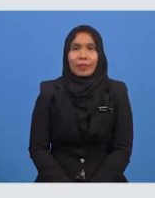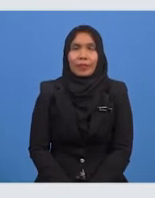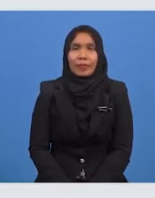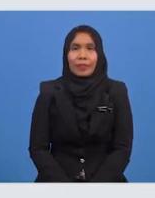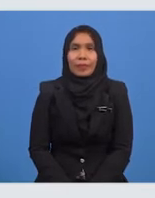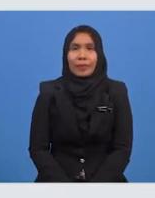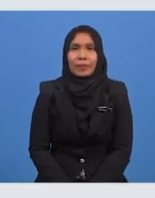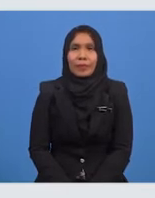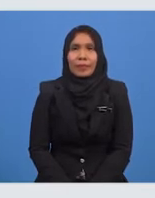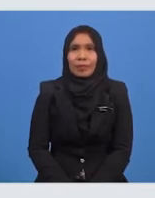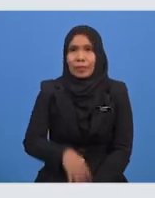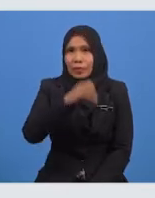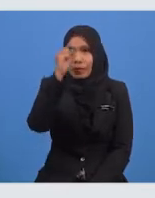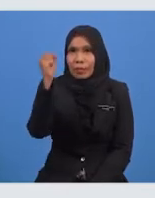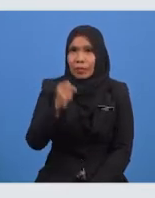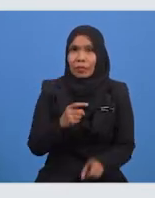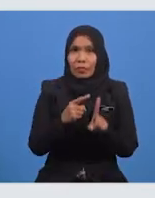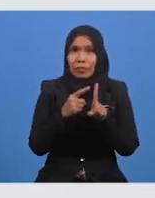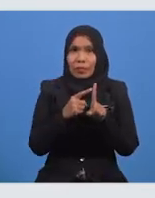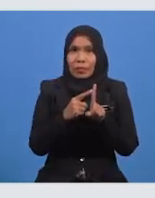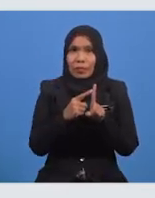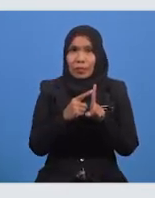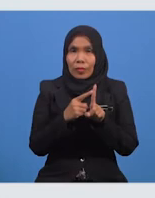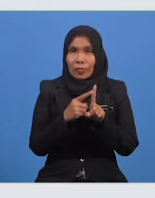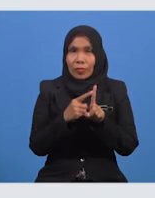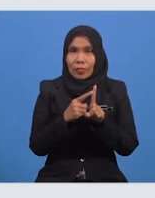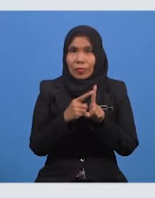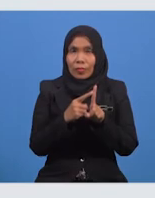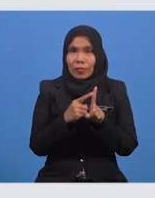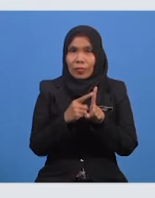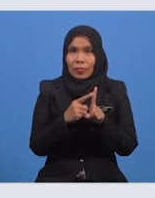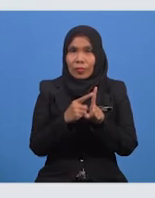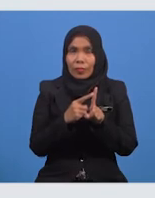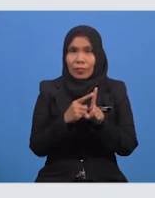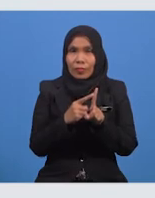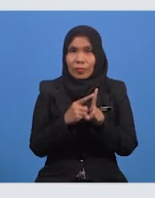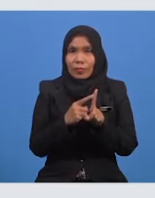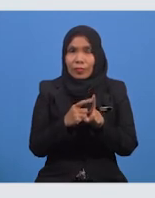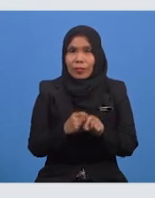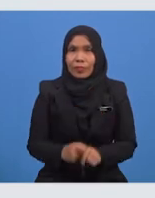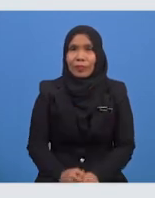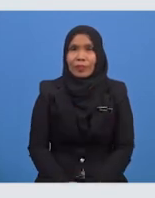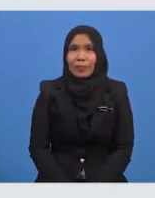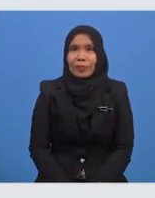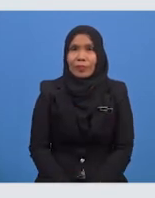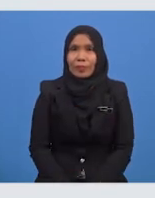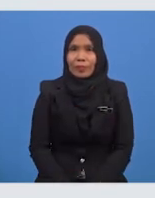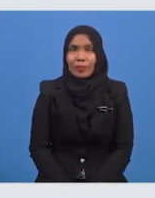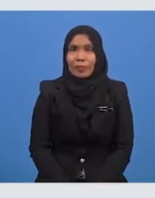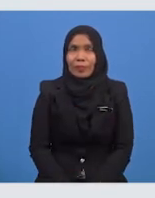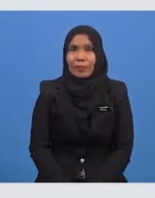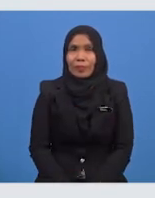murid. Soalan pertama. A. Apakah maksud sumber manusia dalaman? Jelaskan